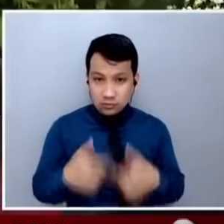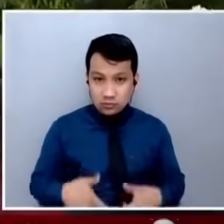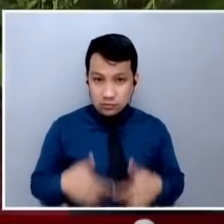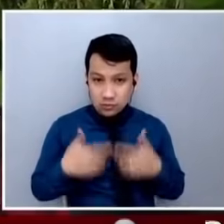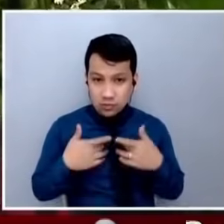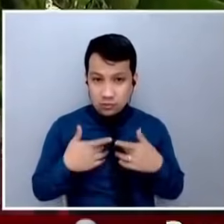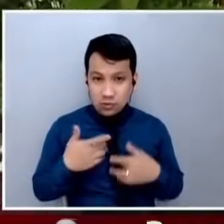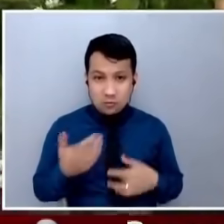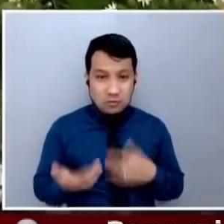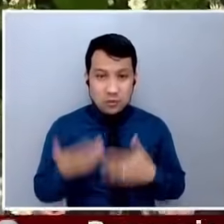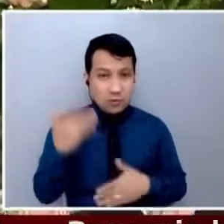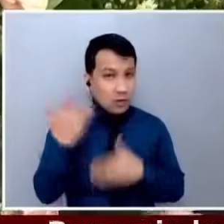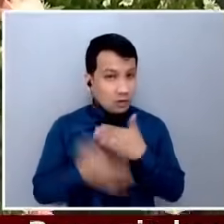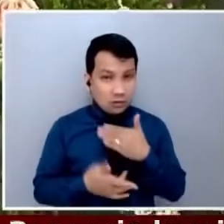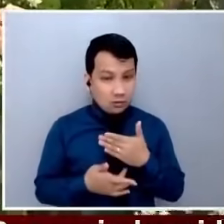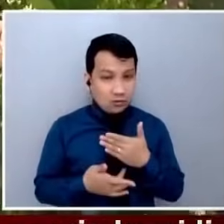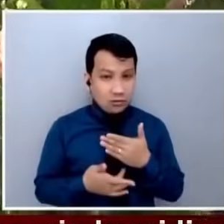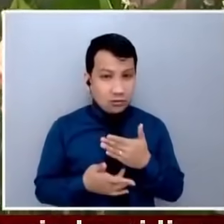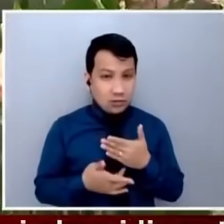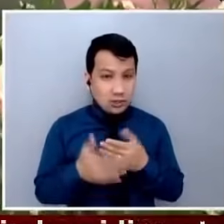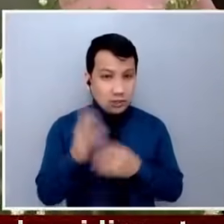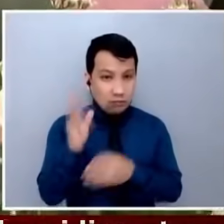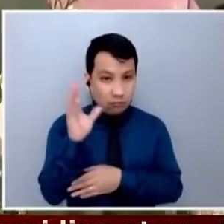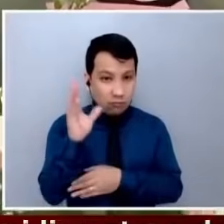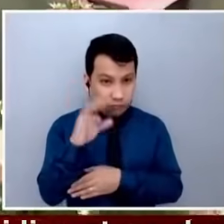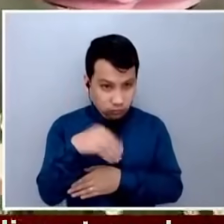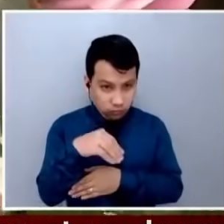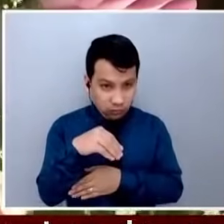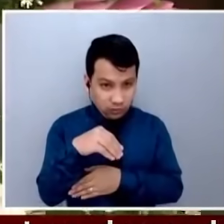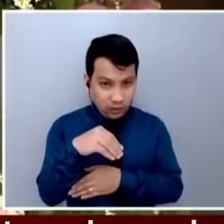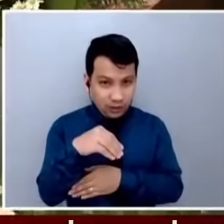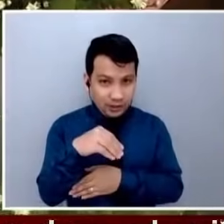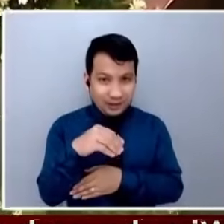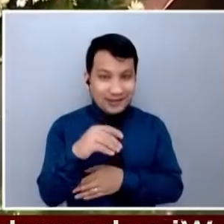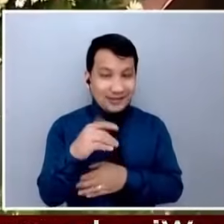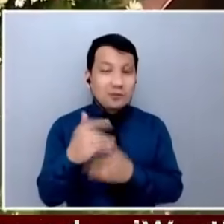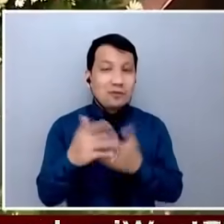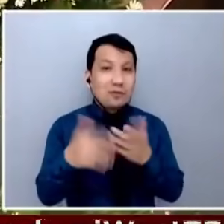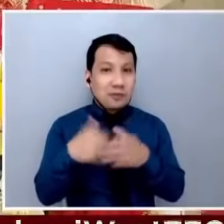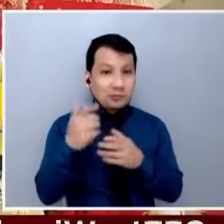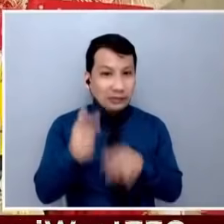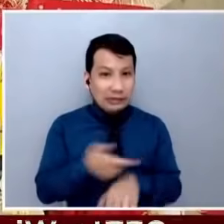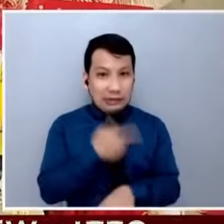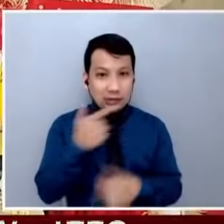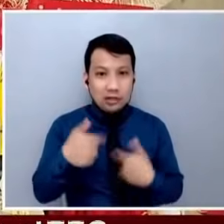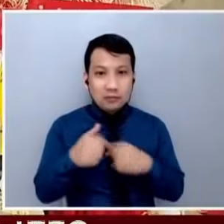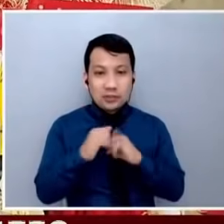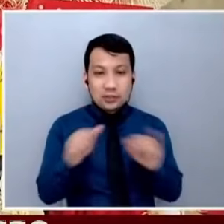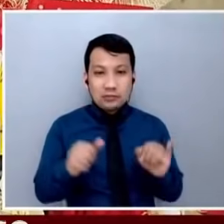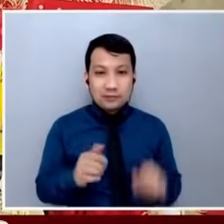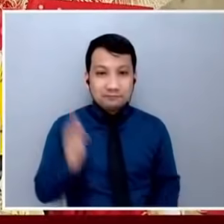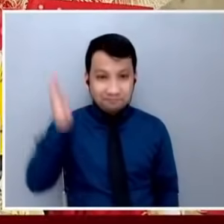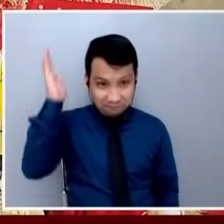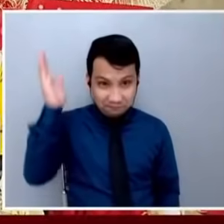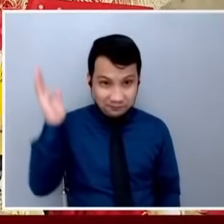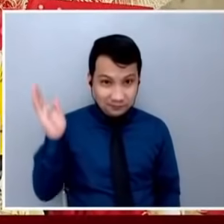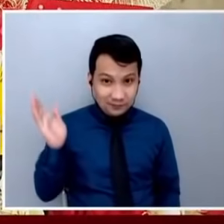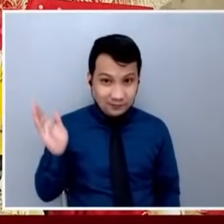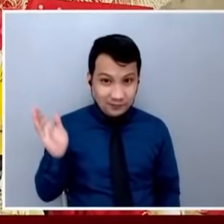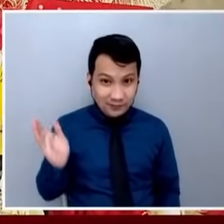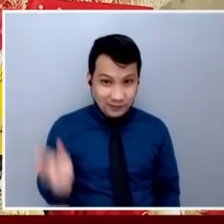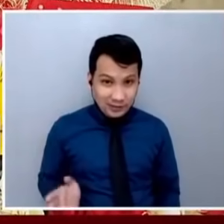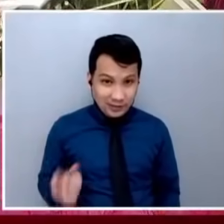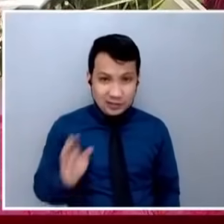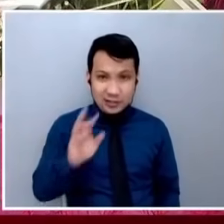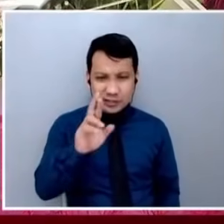bang hindi madaling malanta at reasonable din naman ang halaga. Tulad na lamang ng Radus Moms na tinatawag, ito yung